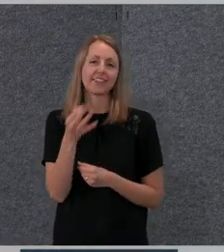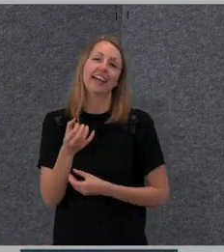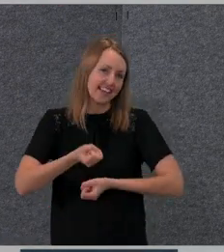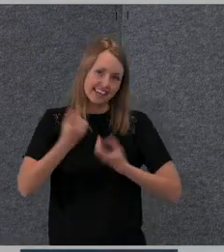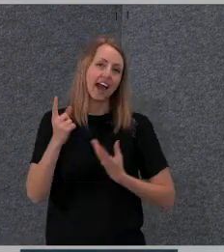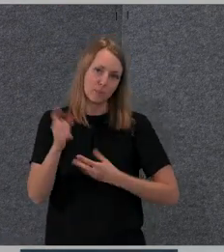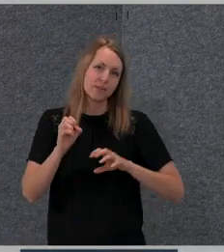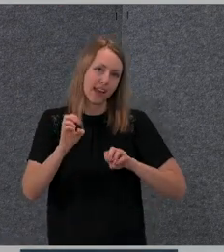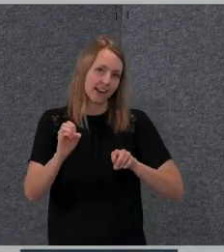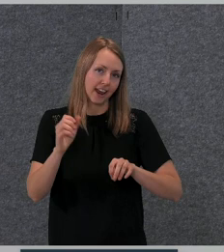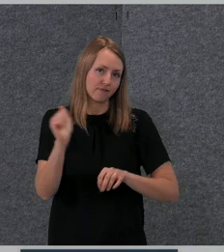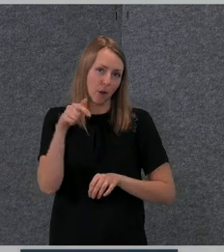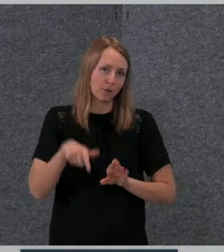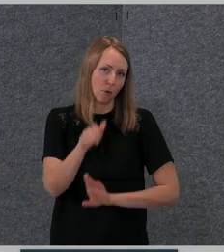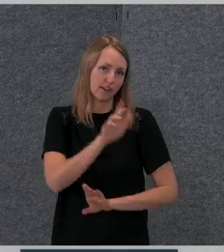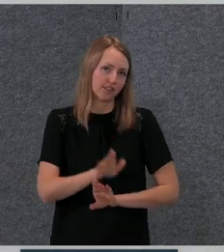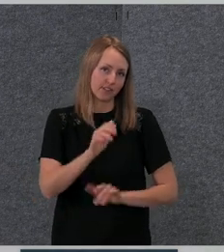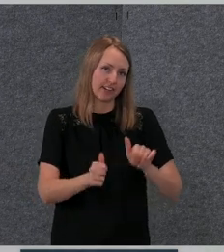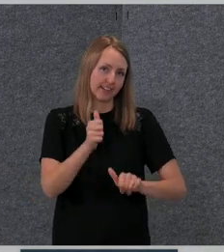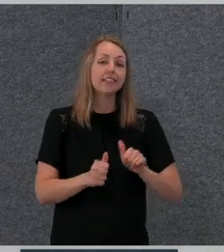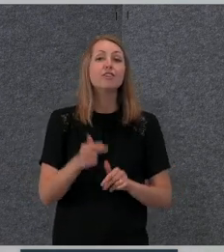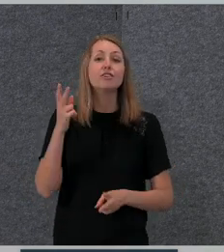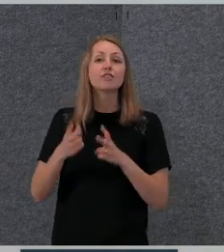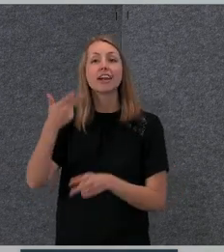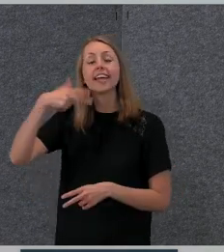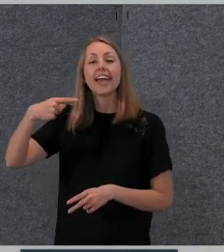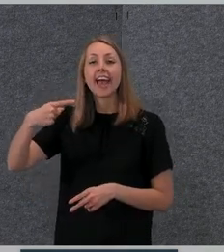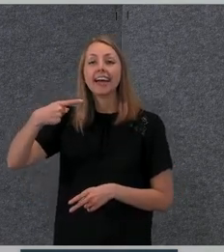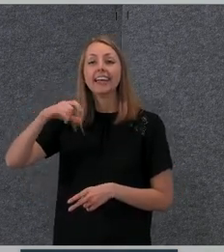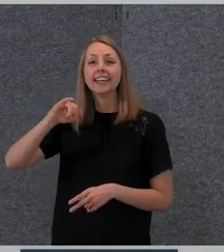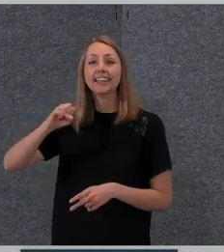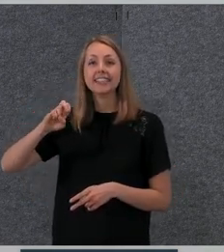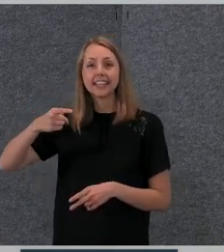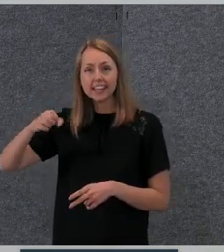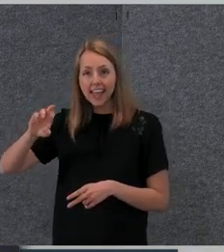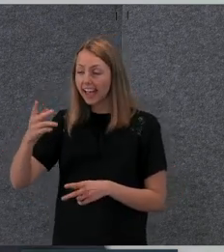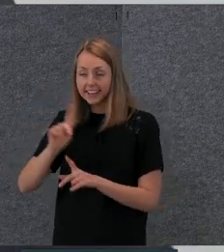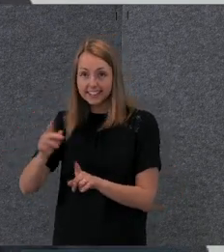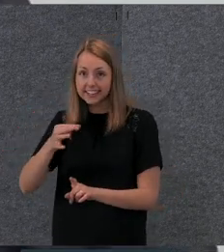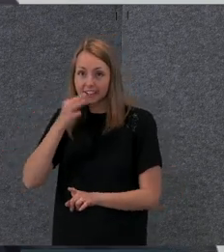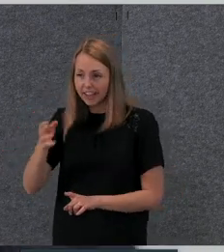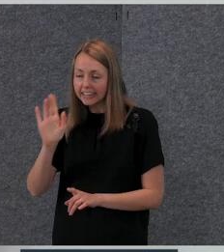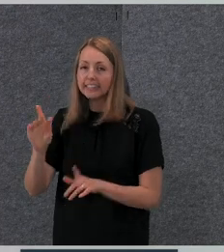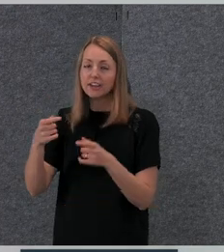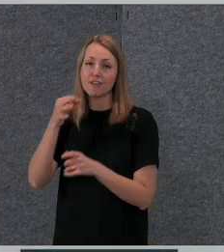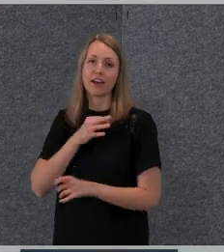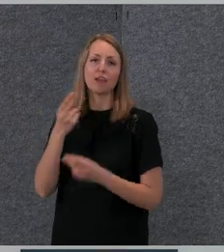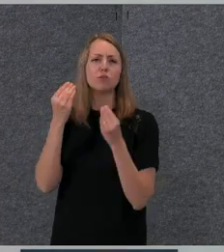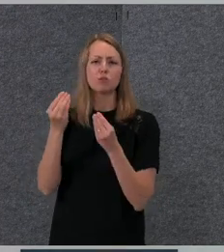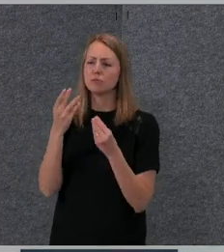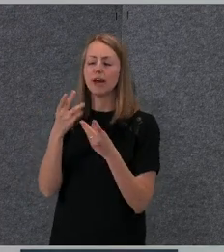natürlich erklären. Das ist logisch. Schade, dass Herr Giesinger nicht gefragt hat. Ich fand dessen Fragen immer sehr spannend.